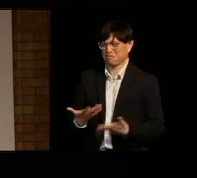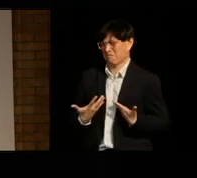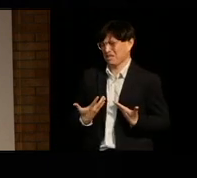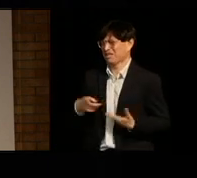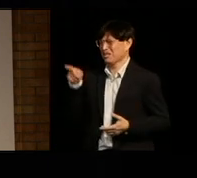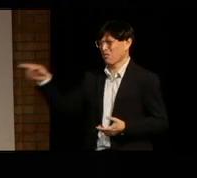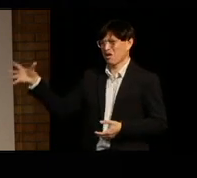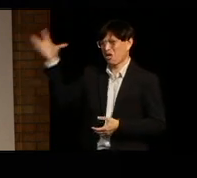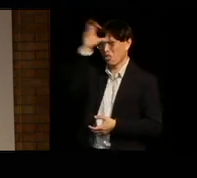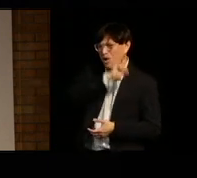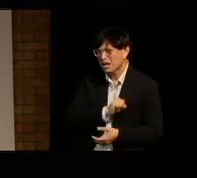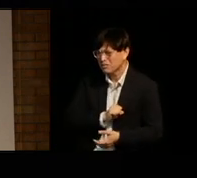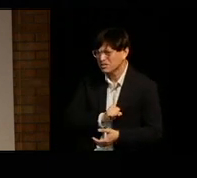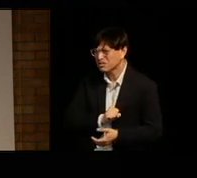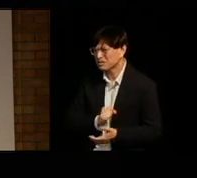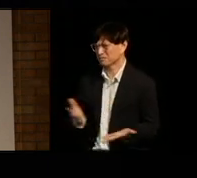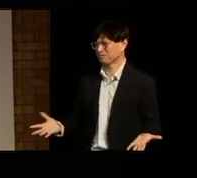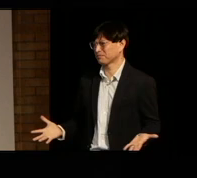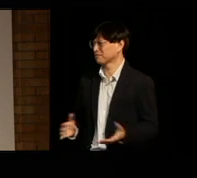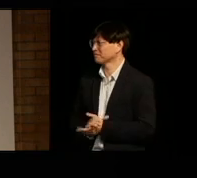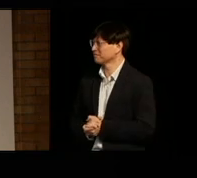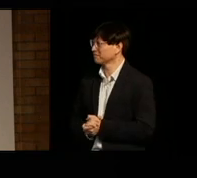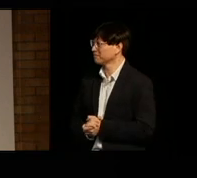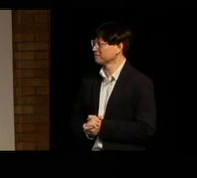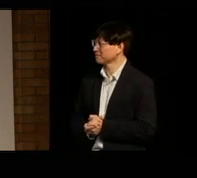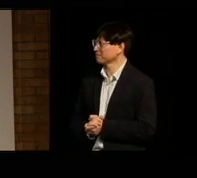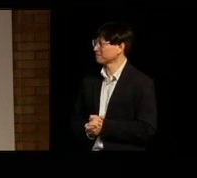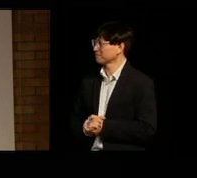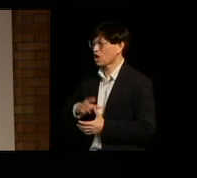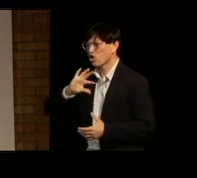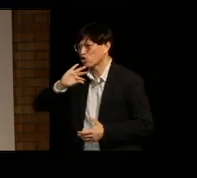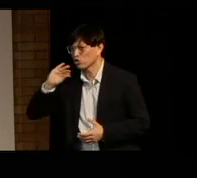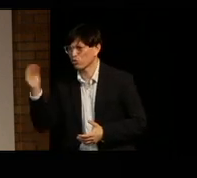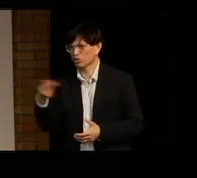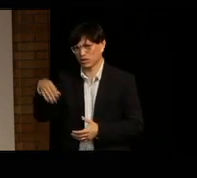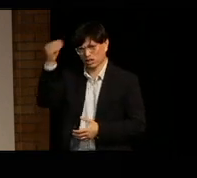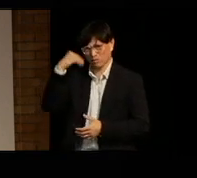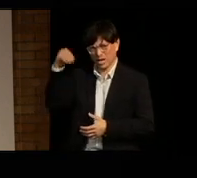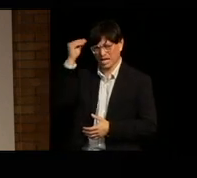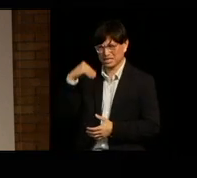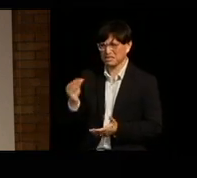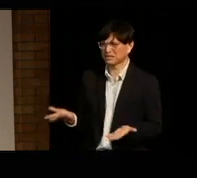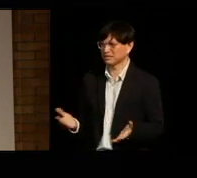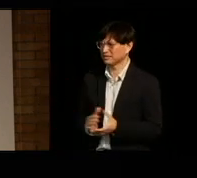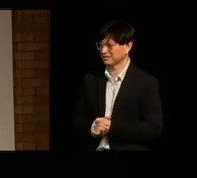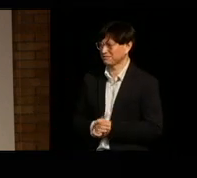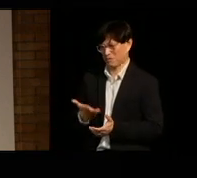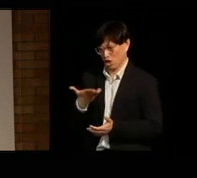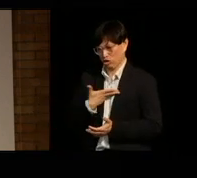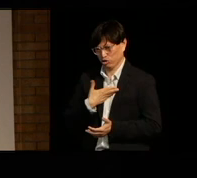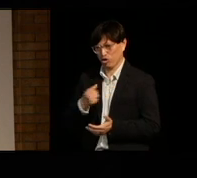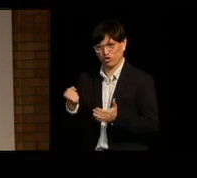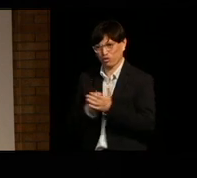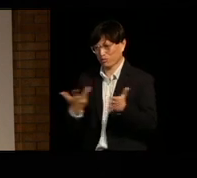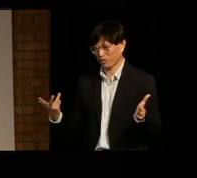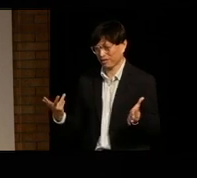capisce cioè a livello e sono tutte cose che uno non ce pensa ma invece sono fondamentale anche i